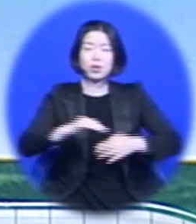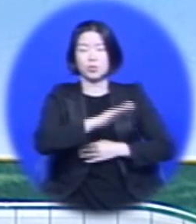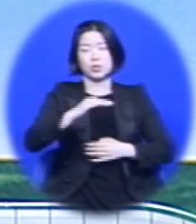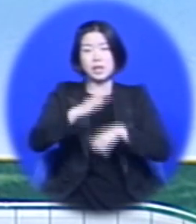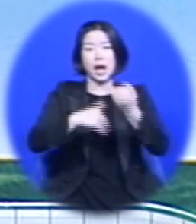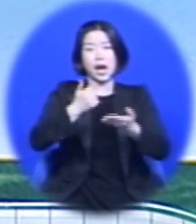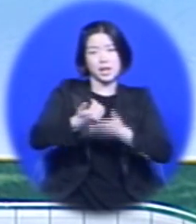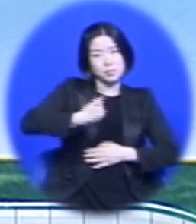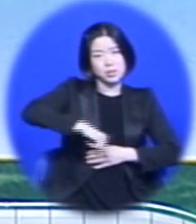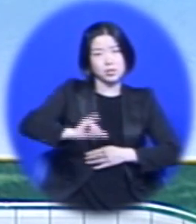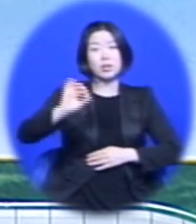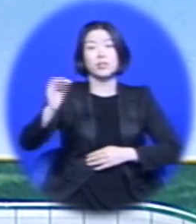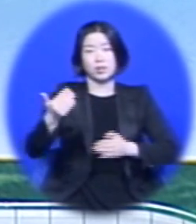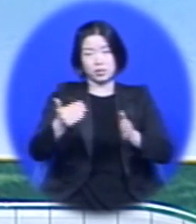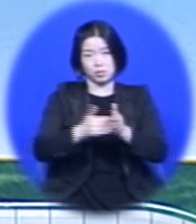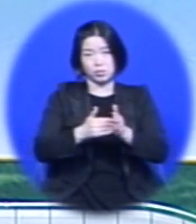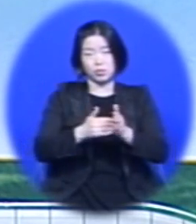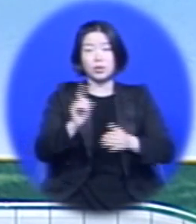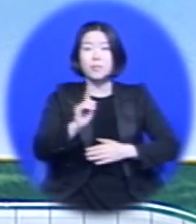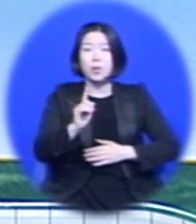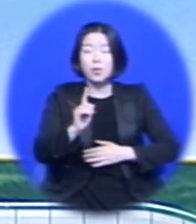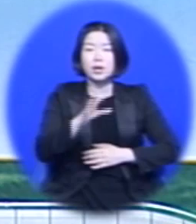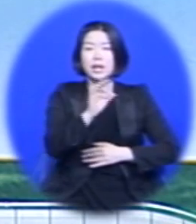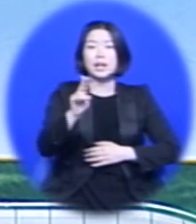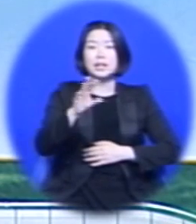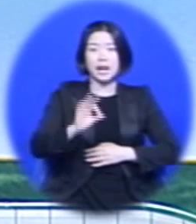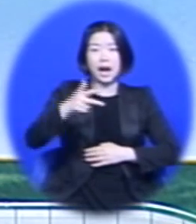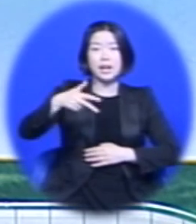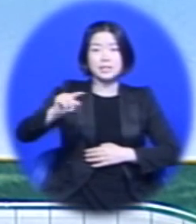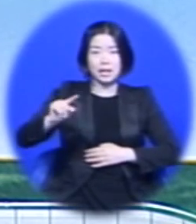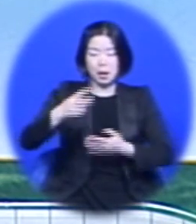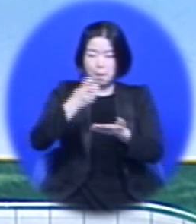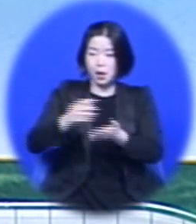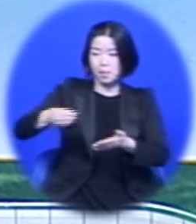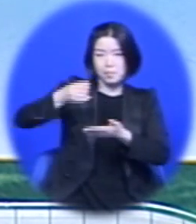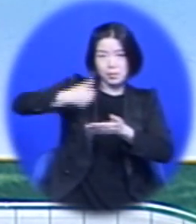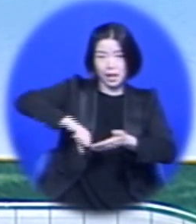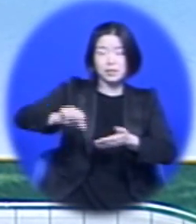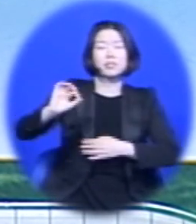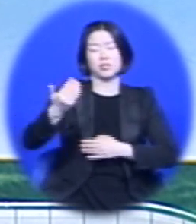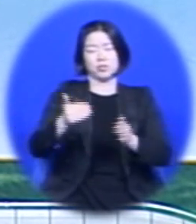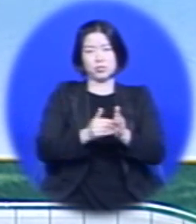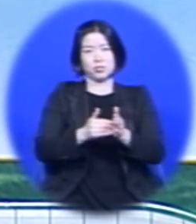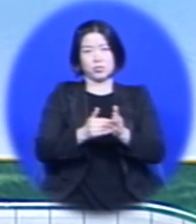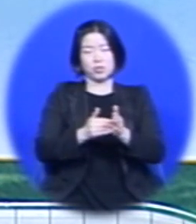자녀가 되었습니다. 이 말은 양자가 됐다는 뜻입니다. 원래는 자녀가 아닌데